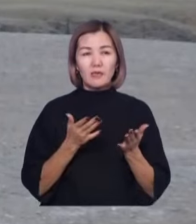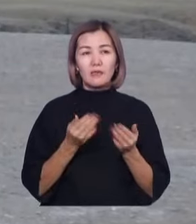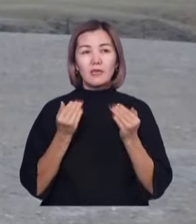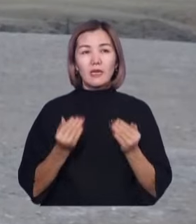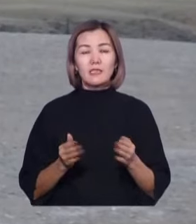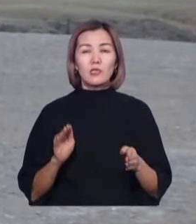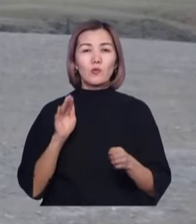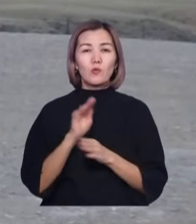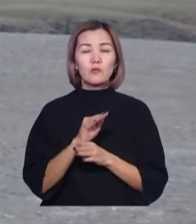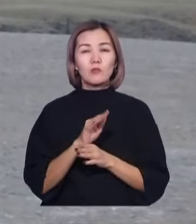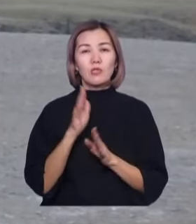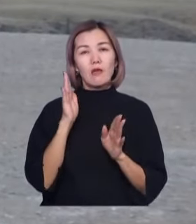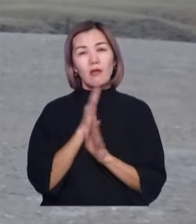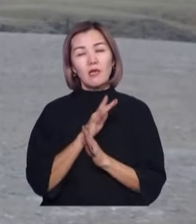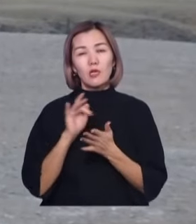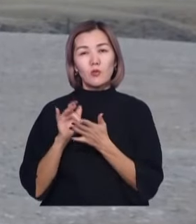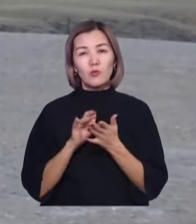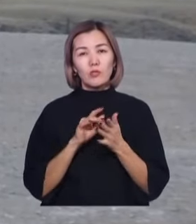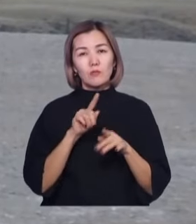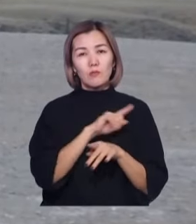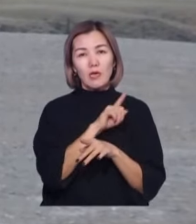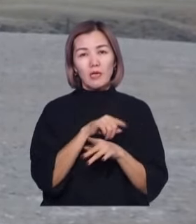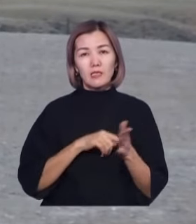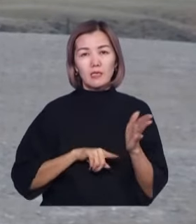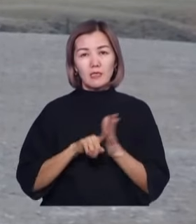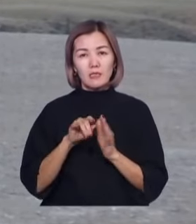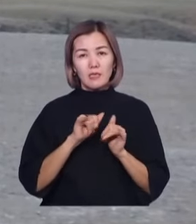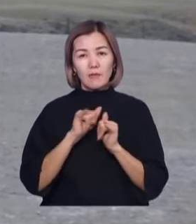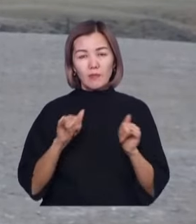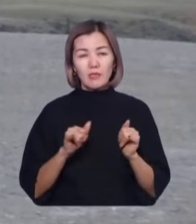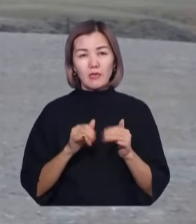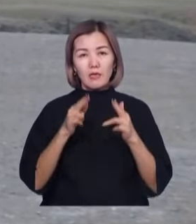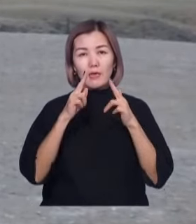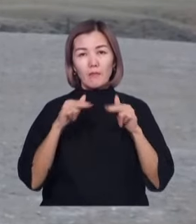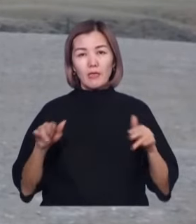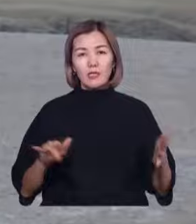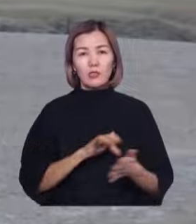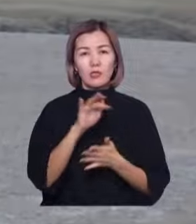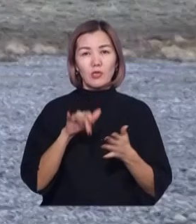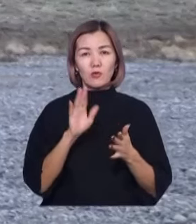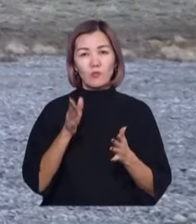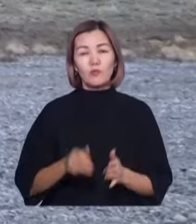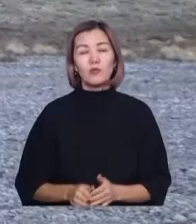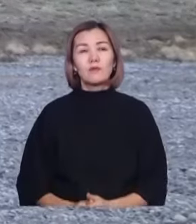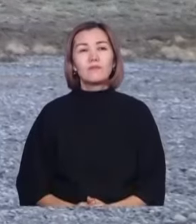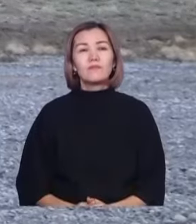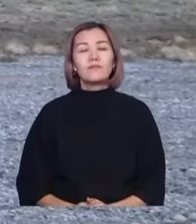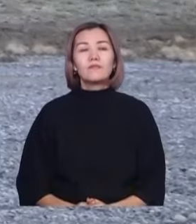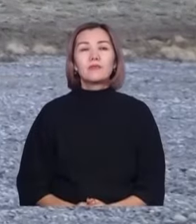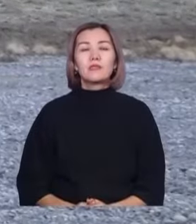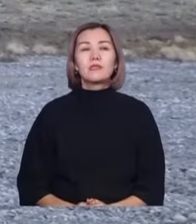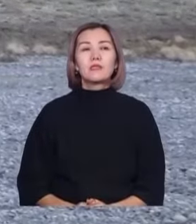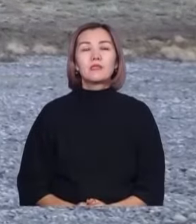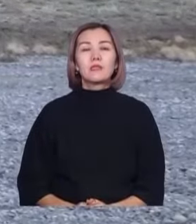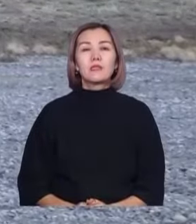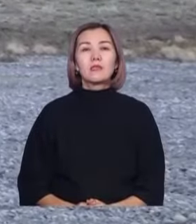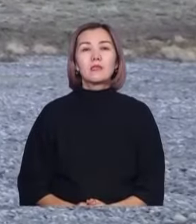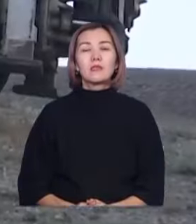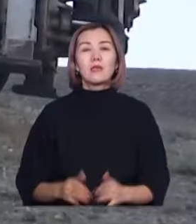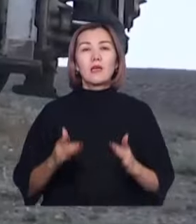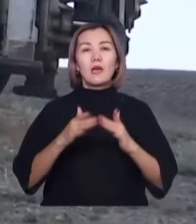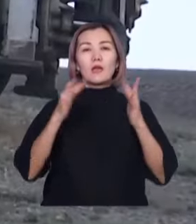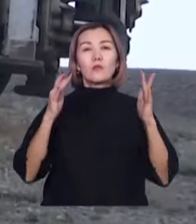енді экотуризм қатты дамып келіп жатыр. Сондықтан палаточный городок болады. Мұнан бөлек мұнда аспалы